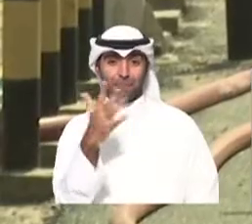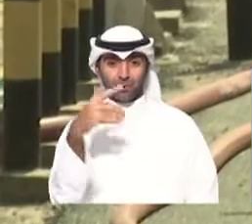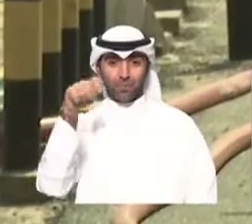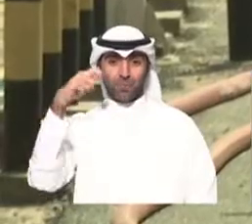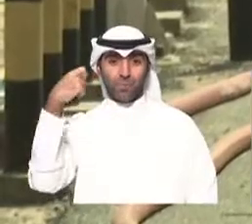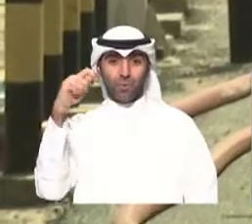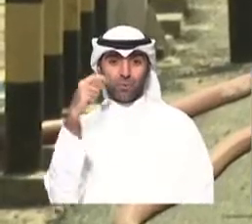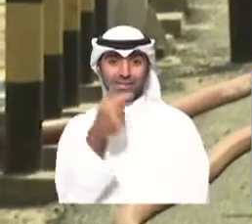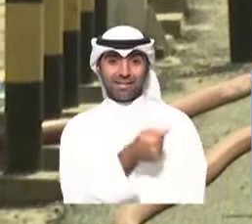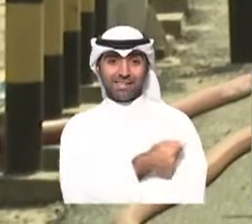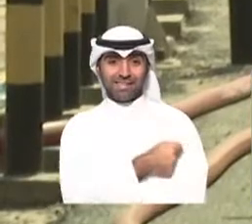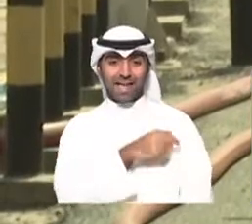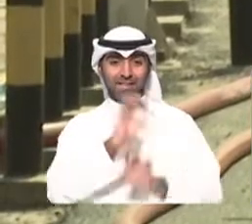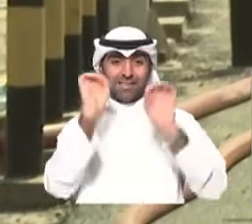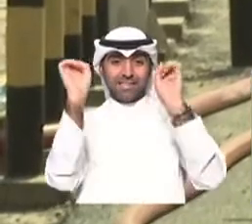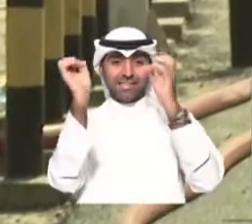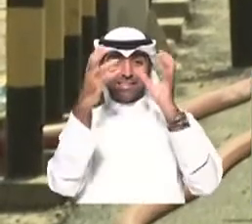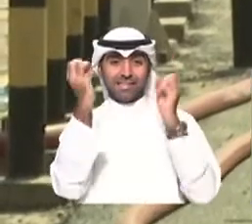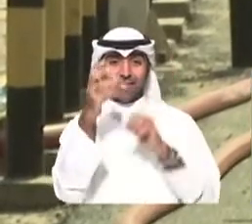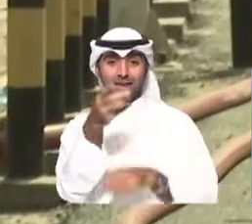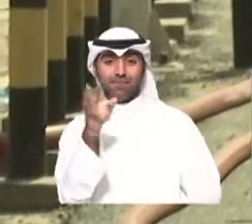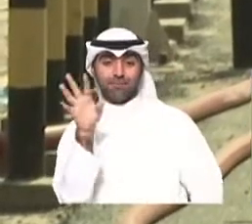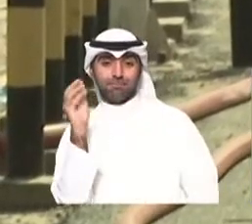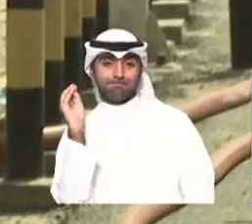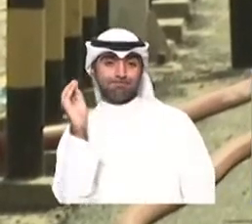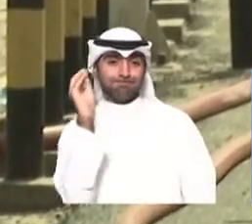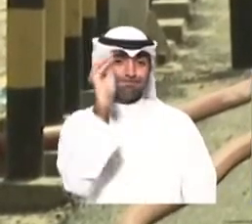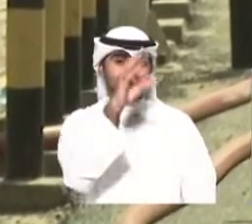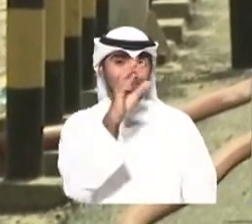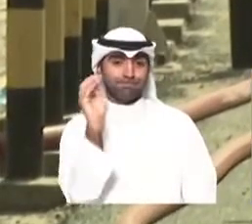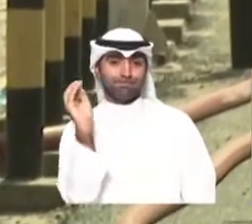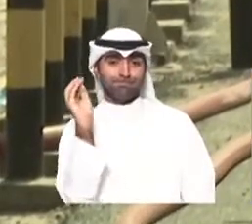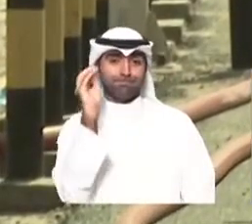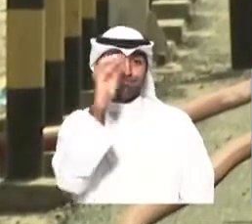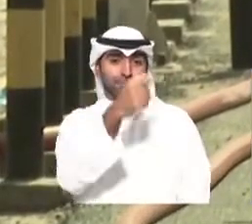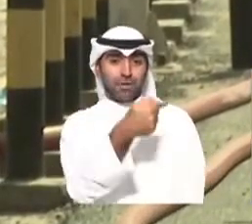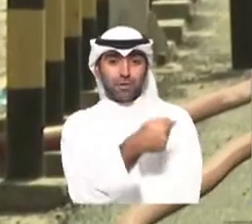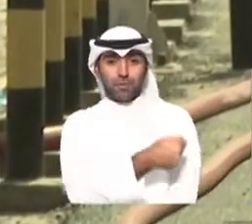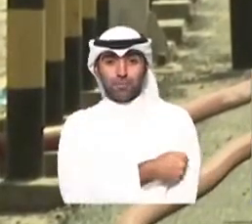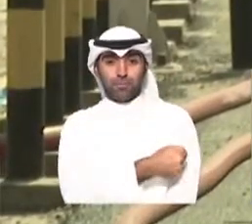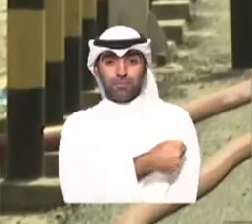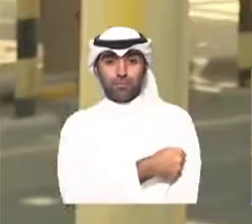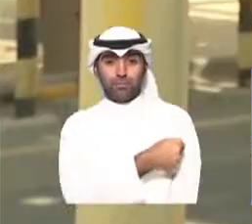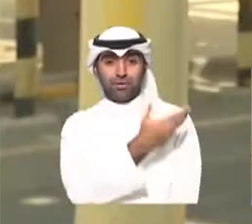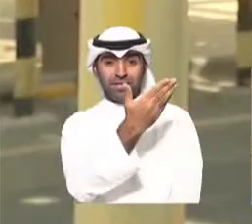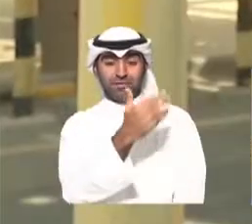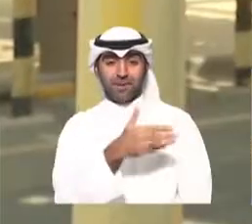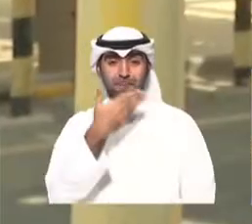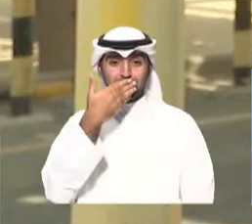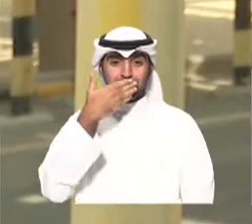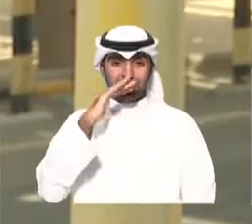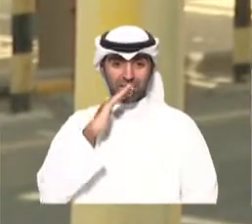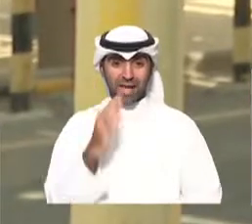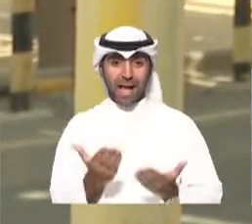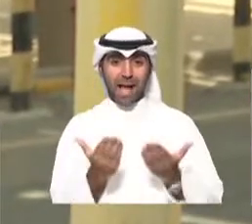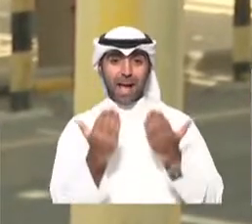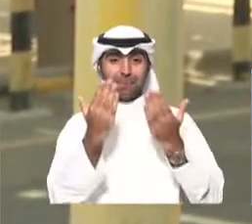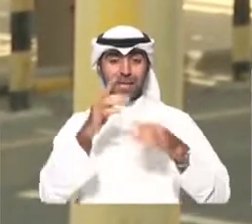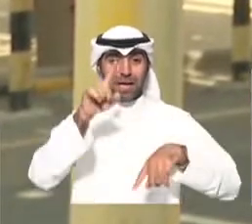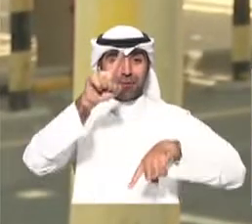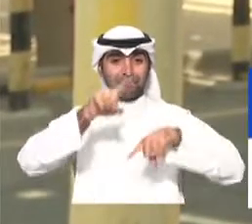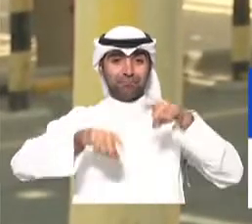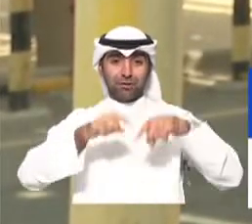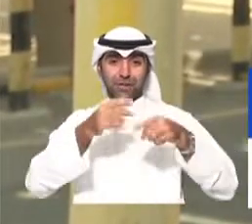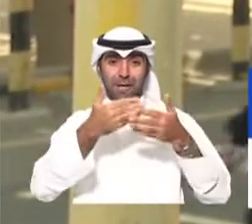نقل 2 من المصابين إلى المستشفى لاستكمال تلقي العلاج وحالاتهم مطمئنة. وحدة الARD هي